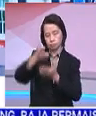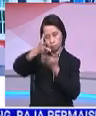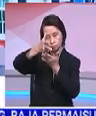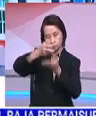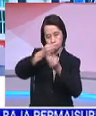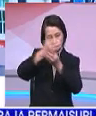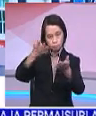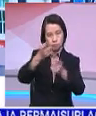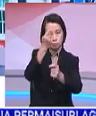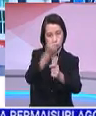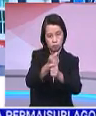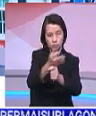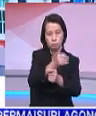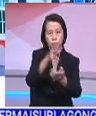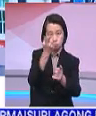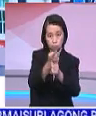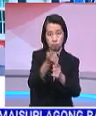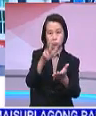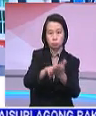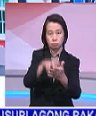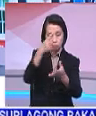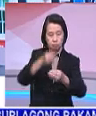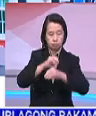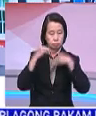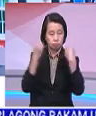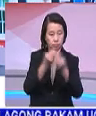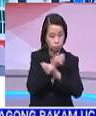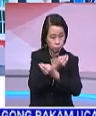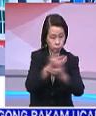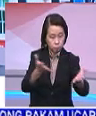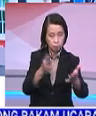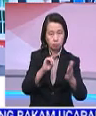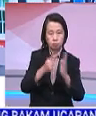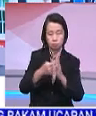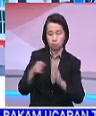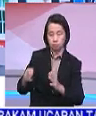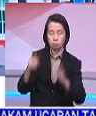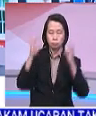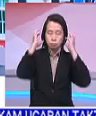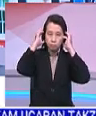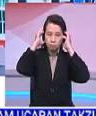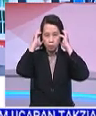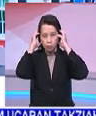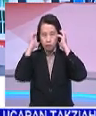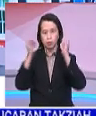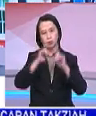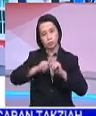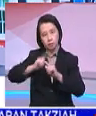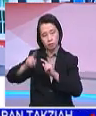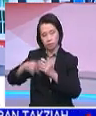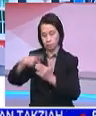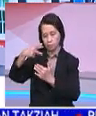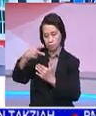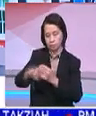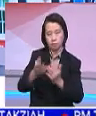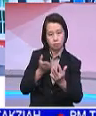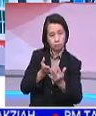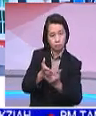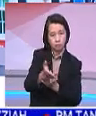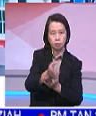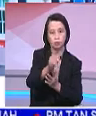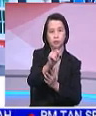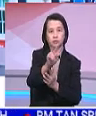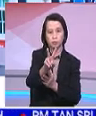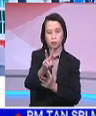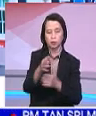informasi yang tepat dan sahih kepada masyarakat menerusi lima stesen radio selain pbagai program menerusi saluran